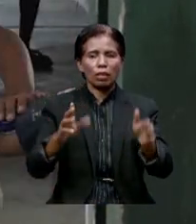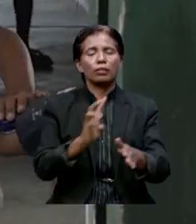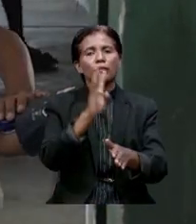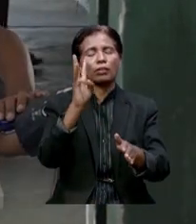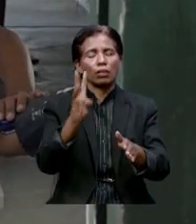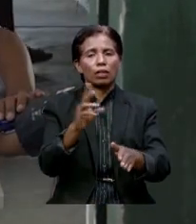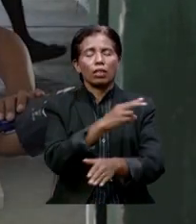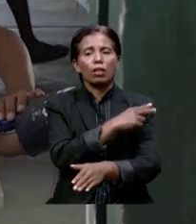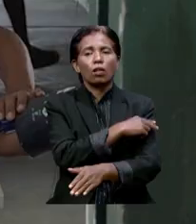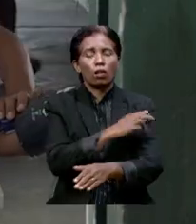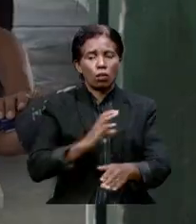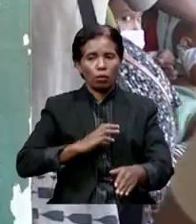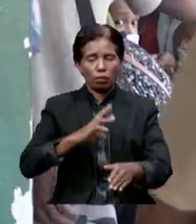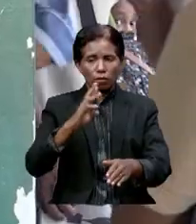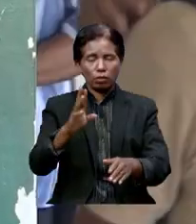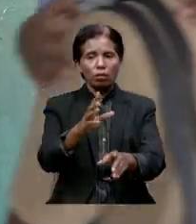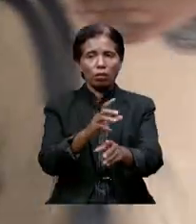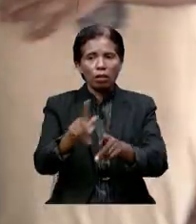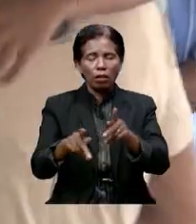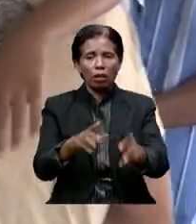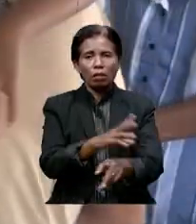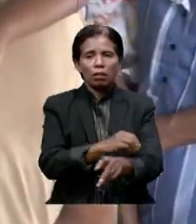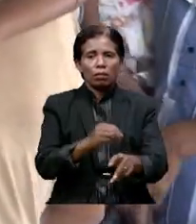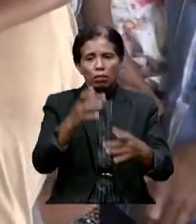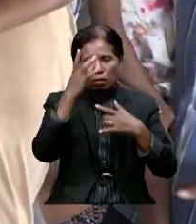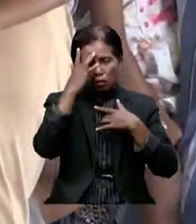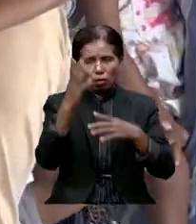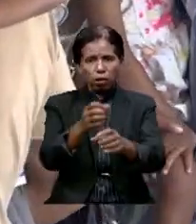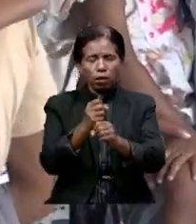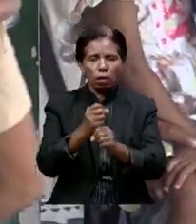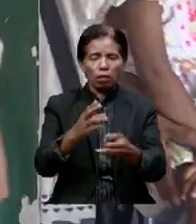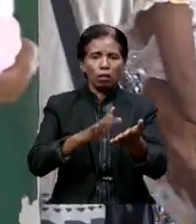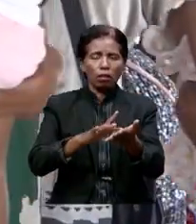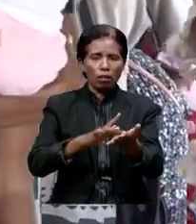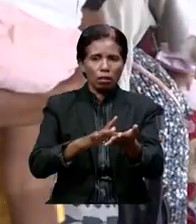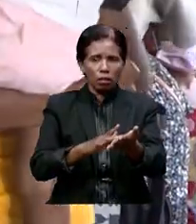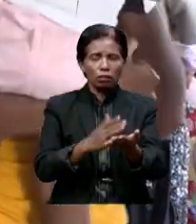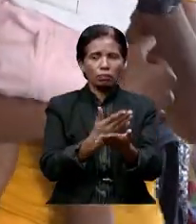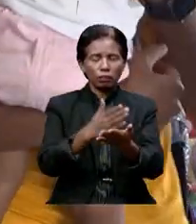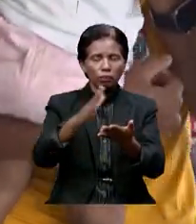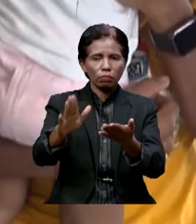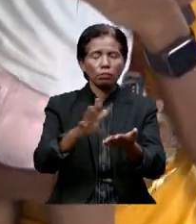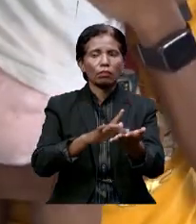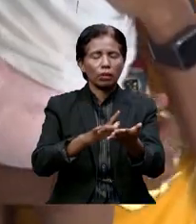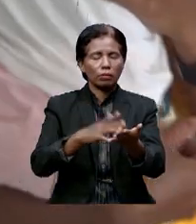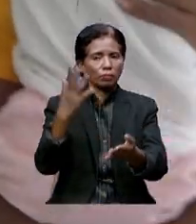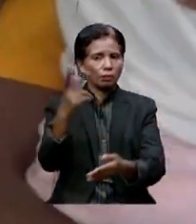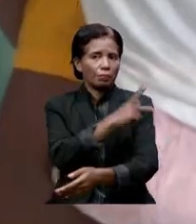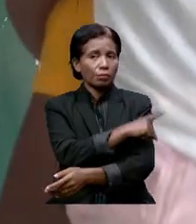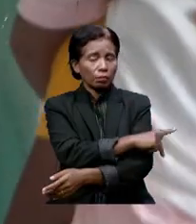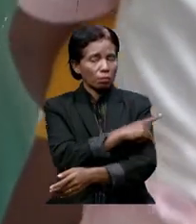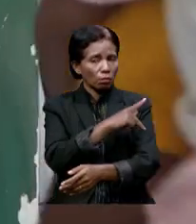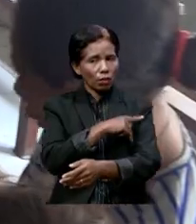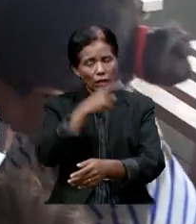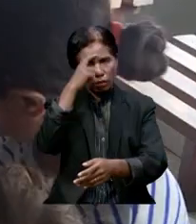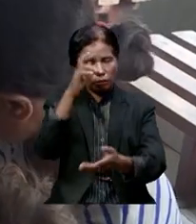saúde Comoro paciente balun simu receita ho se pessoal saúde sira ho di sosa ai moro ki farmácia privada tamba ai moro ki essencial